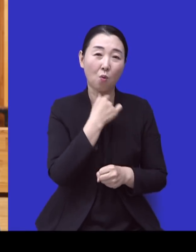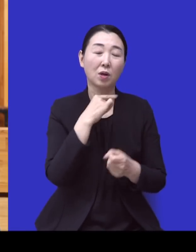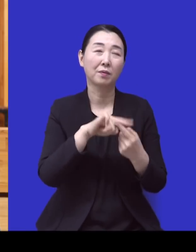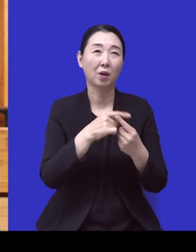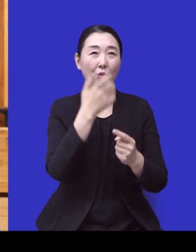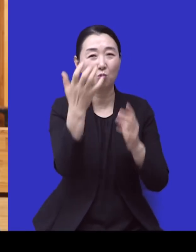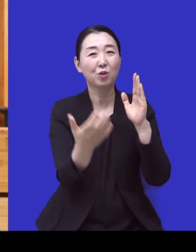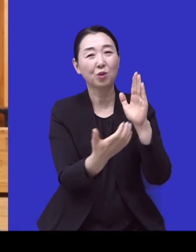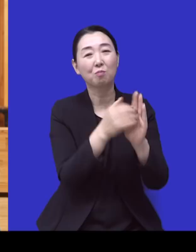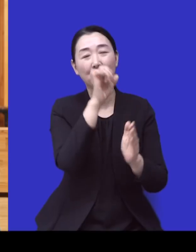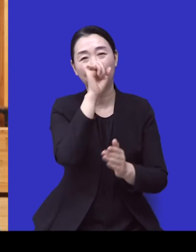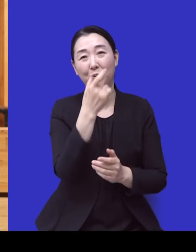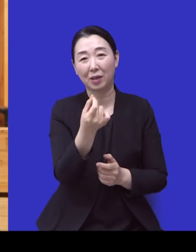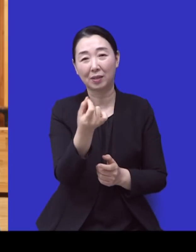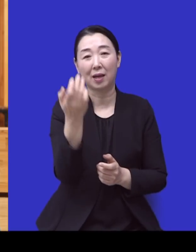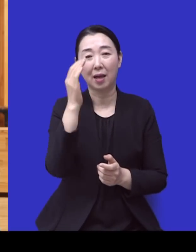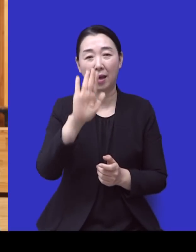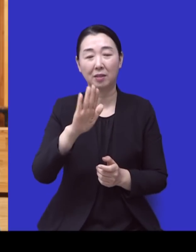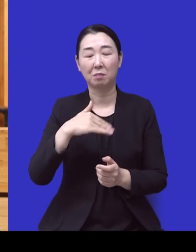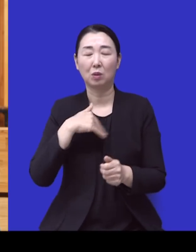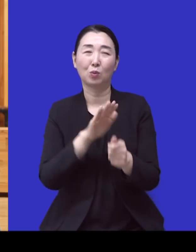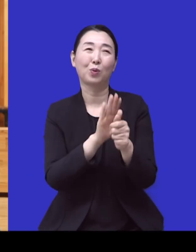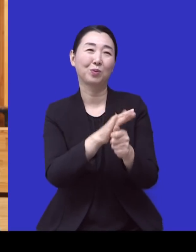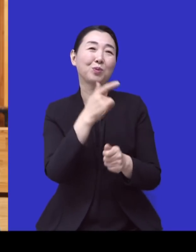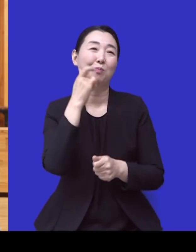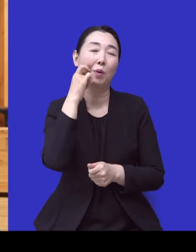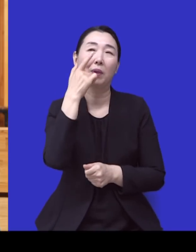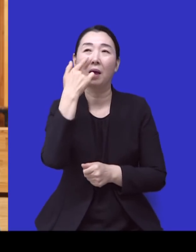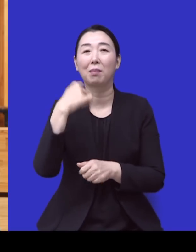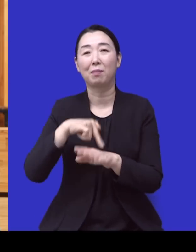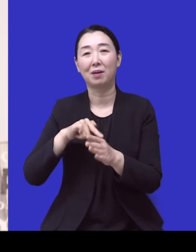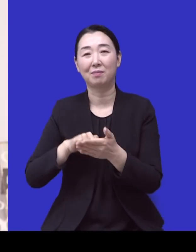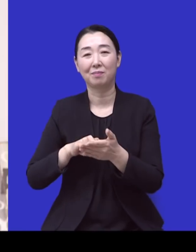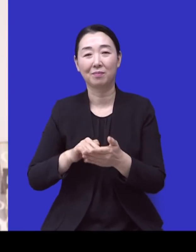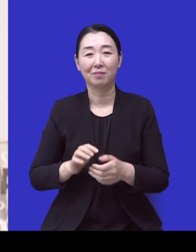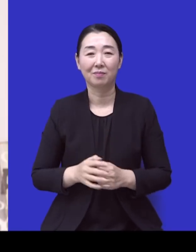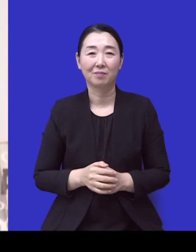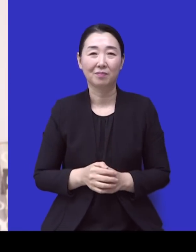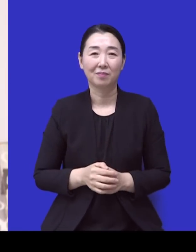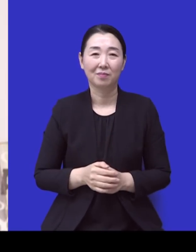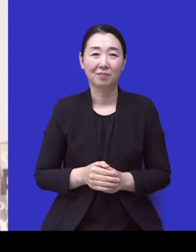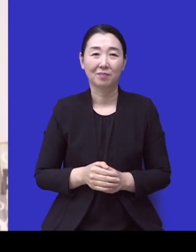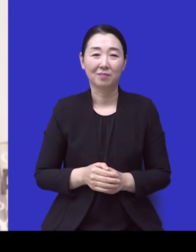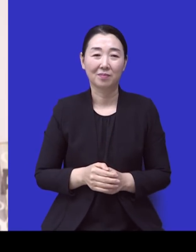얼마나 좋았을까 네네. 하는데 내가 해주지 못하는 아버지의 마음 네. 아마